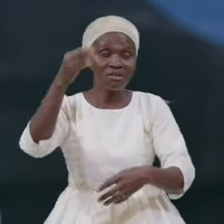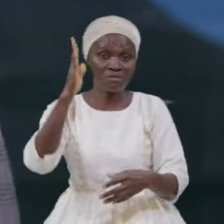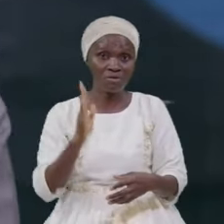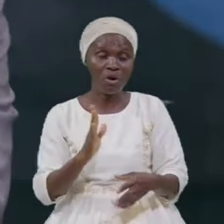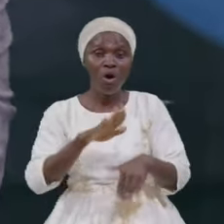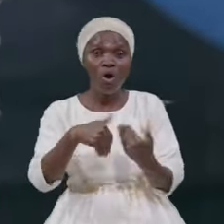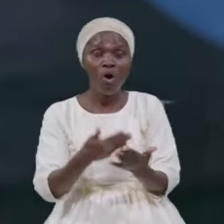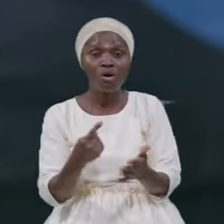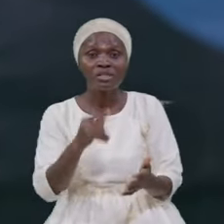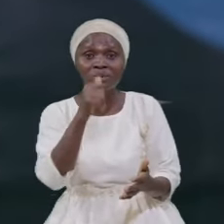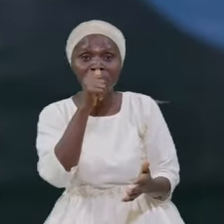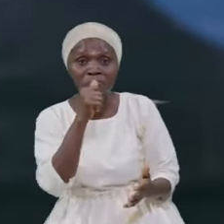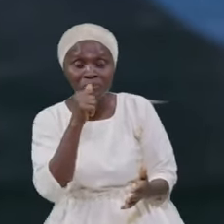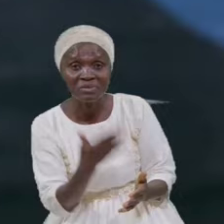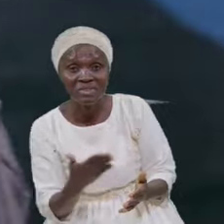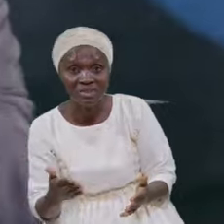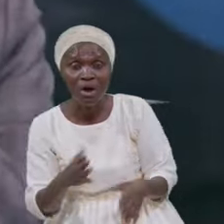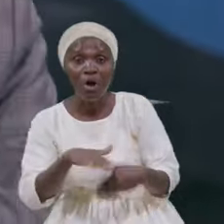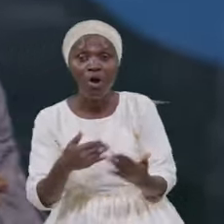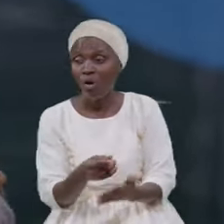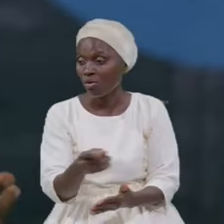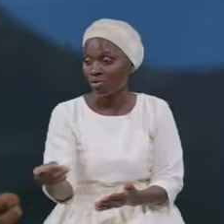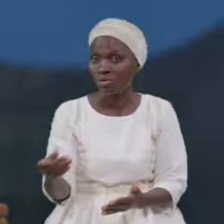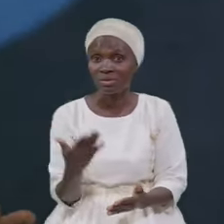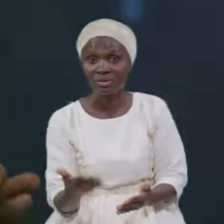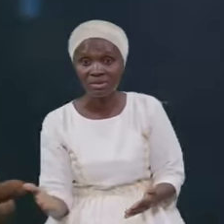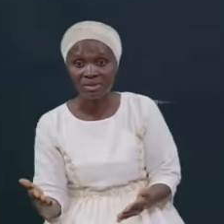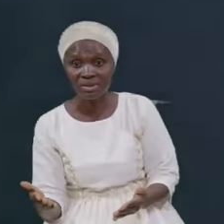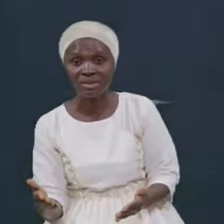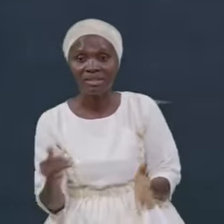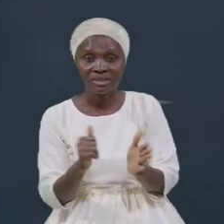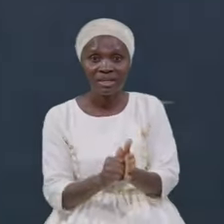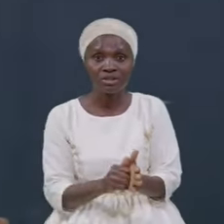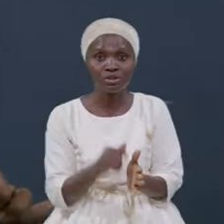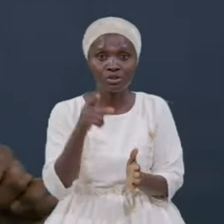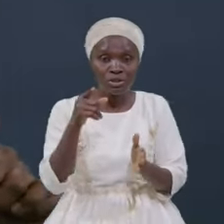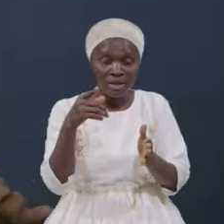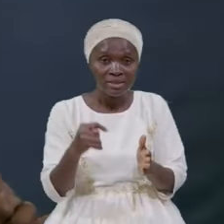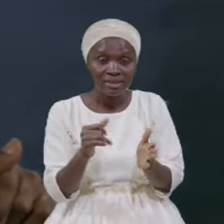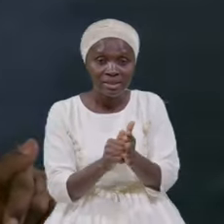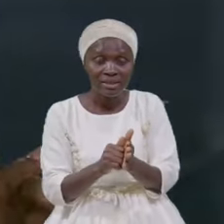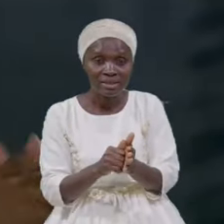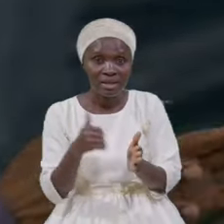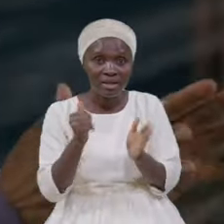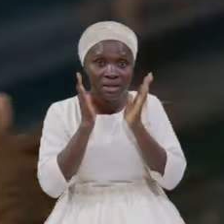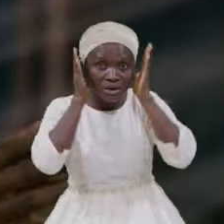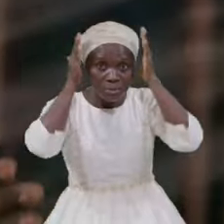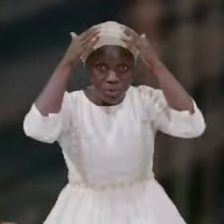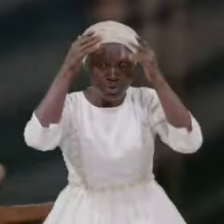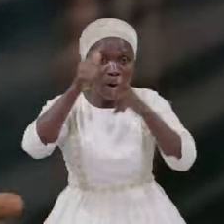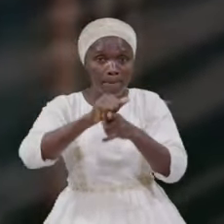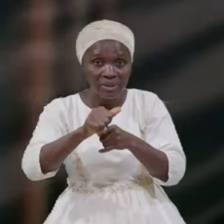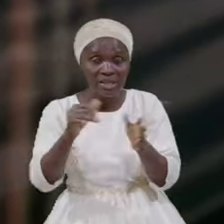pas, toutes ces choses que les évêques font, toutes ces choses que les prêtres font, que